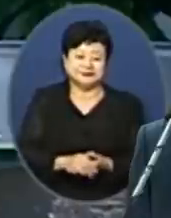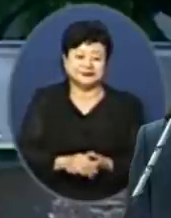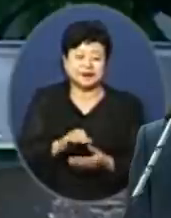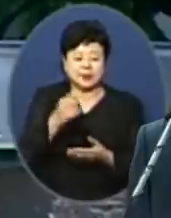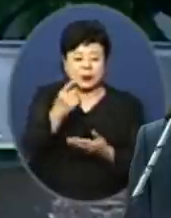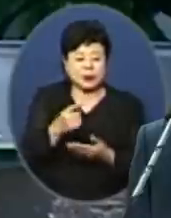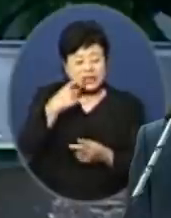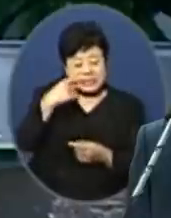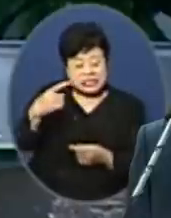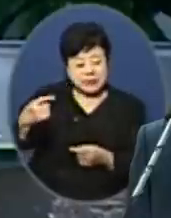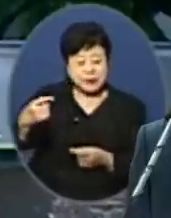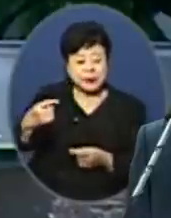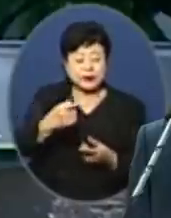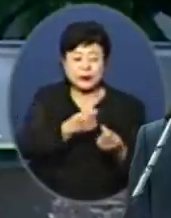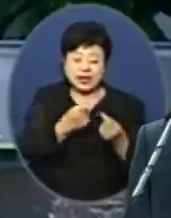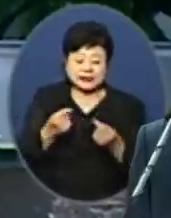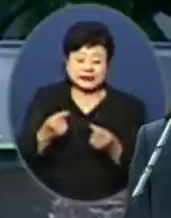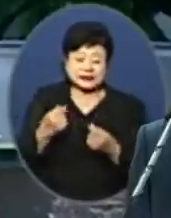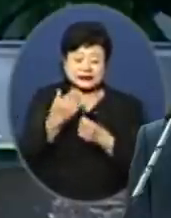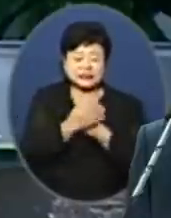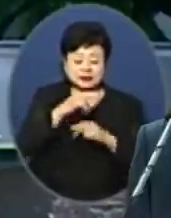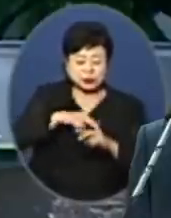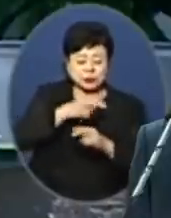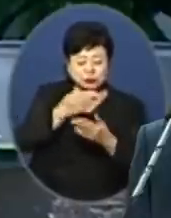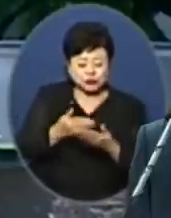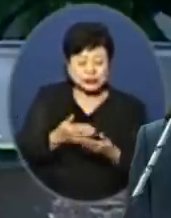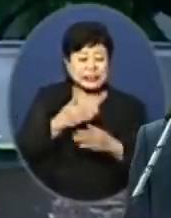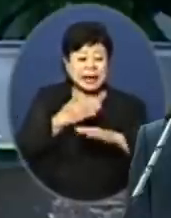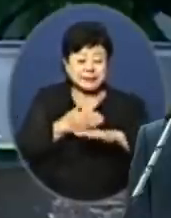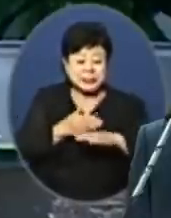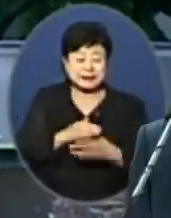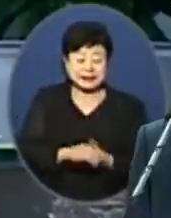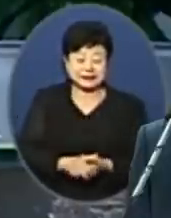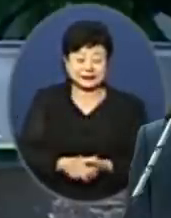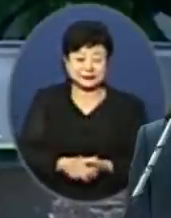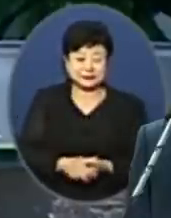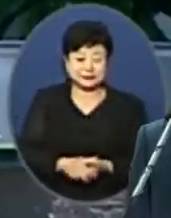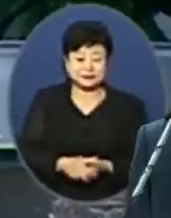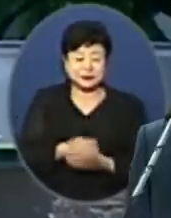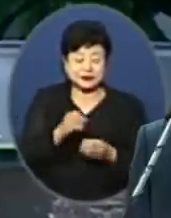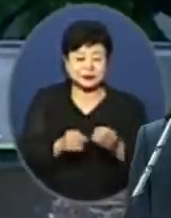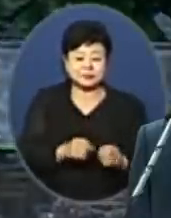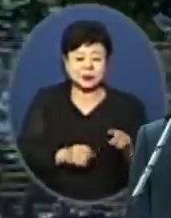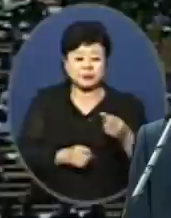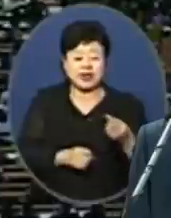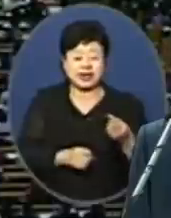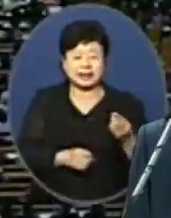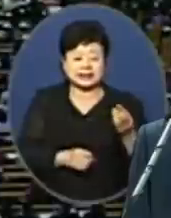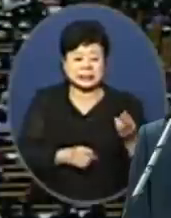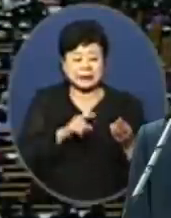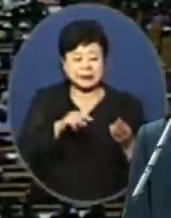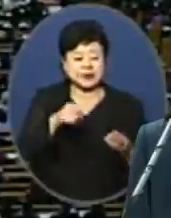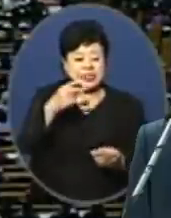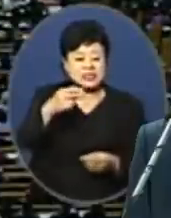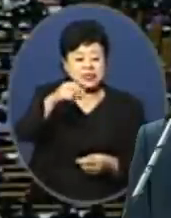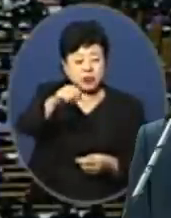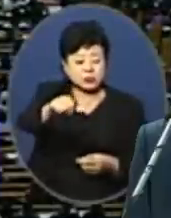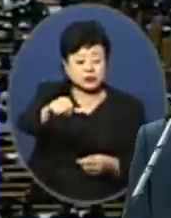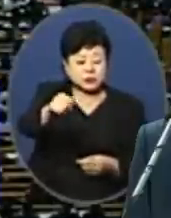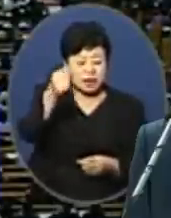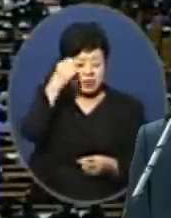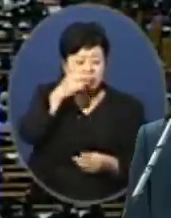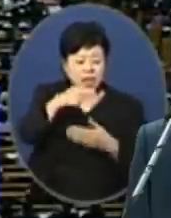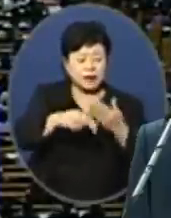나온 기념으로 이와 같은 은총을 주시니 얼마나 감사합니까? 시편 103편 2절로 5절에 보면 내